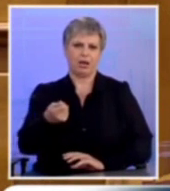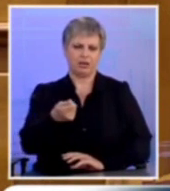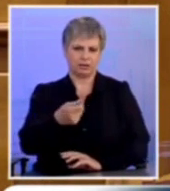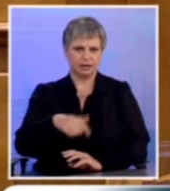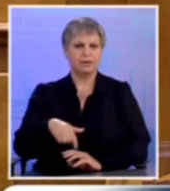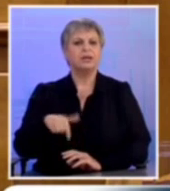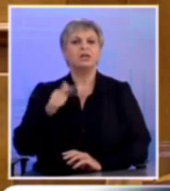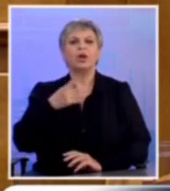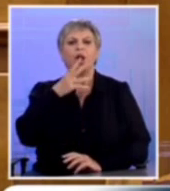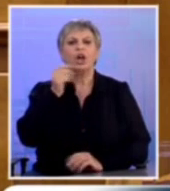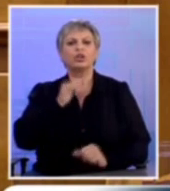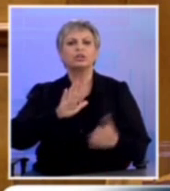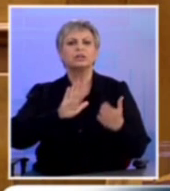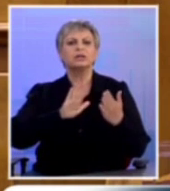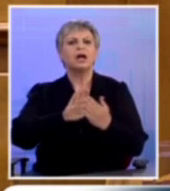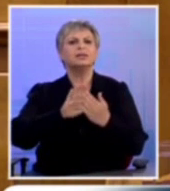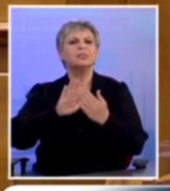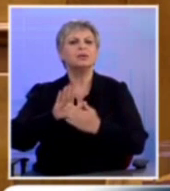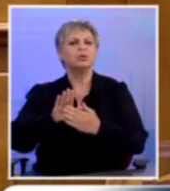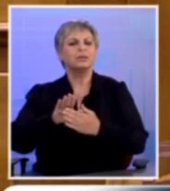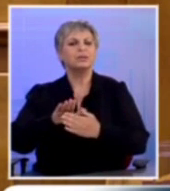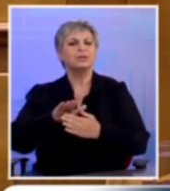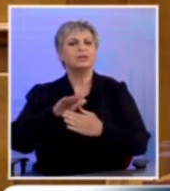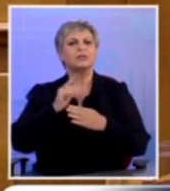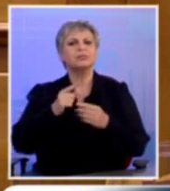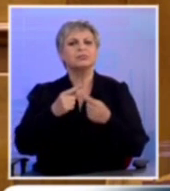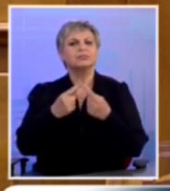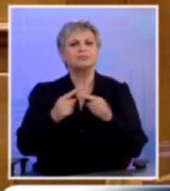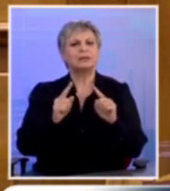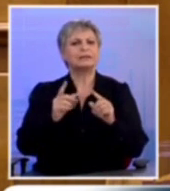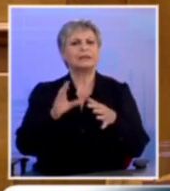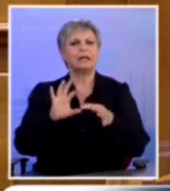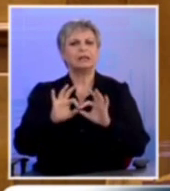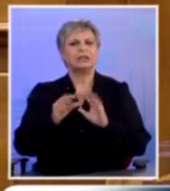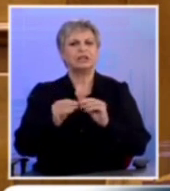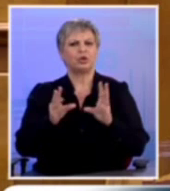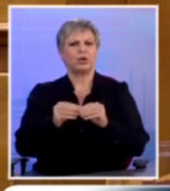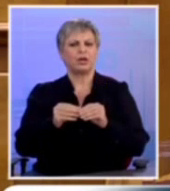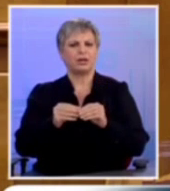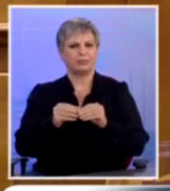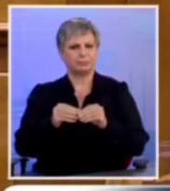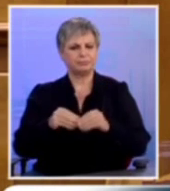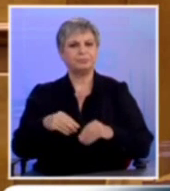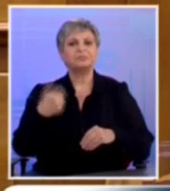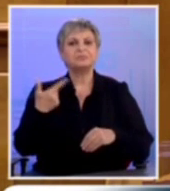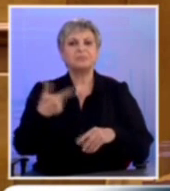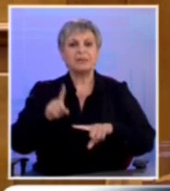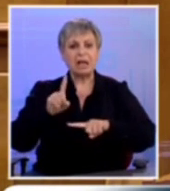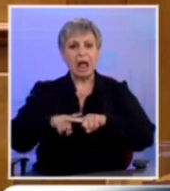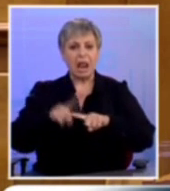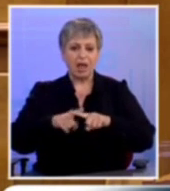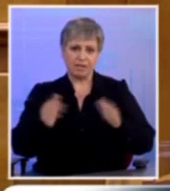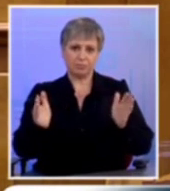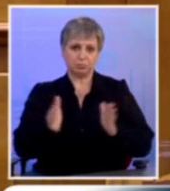Γιατί είναι αντιμέτωπος με μια ιδιοτροπία της ιστορίας. Η μικρή πατρίδα μας, η